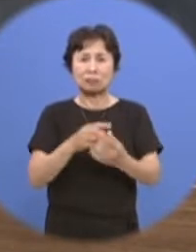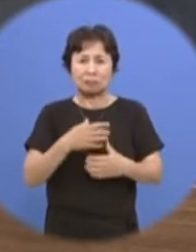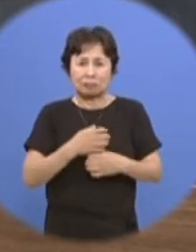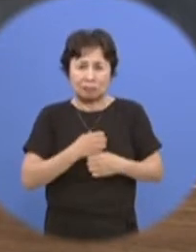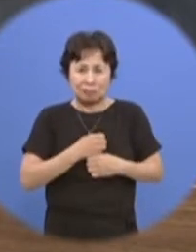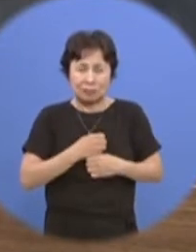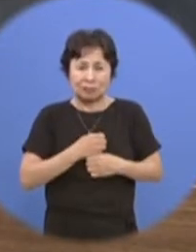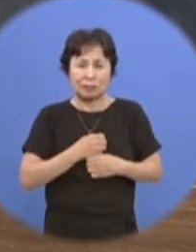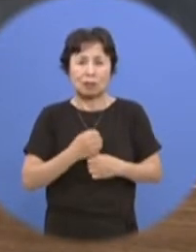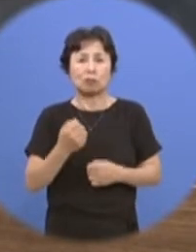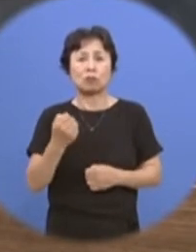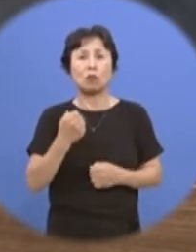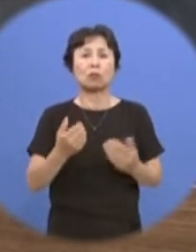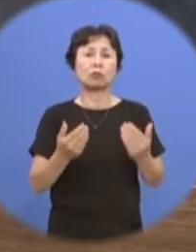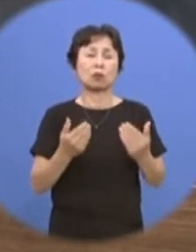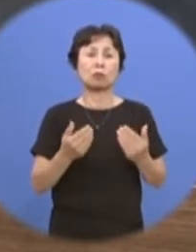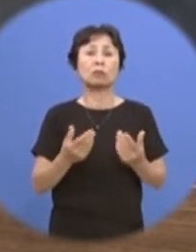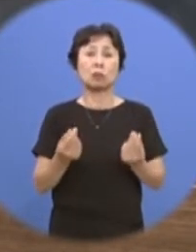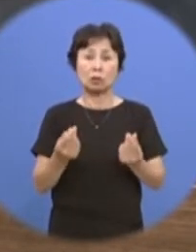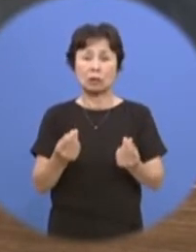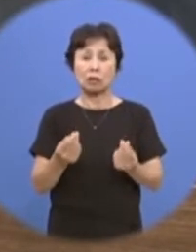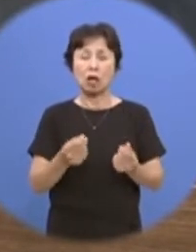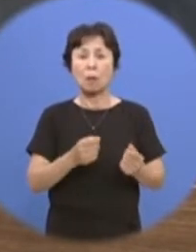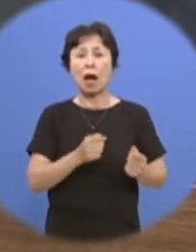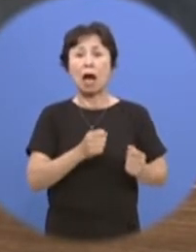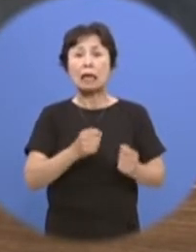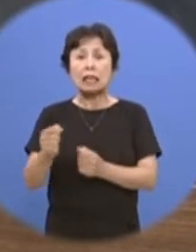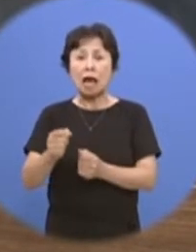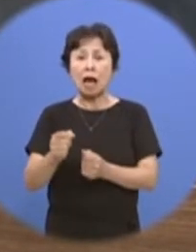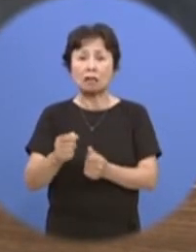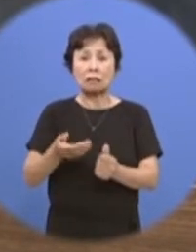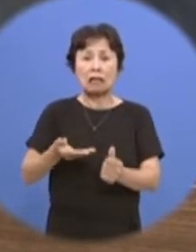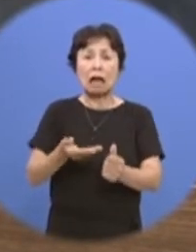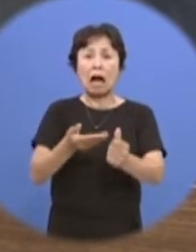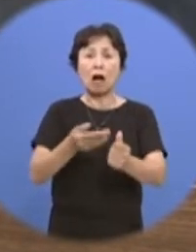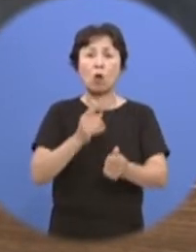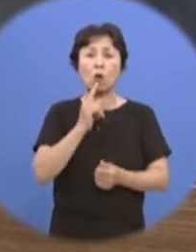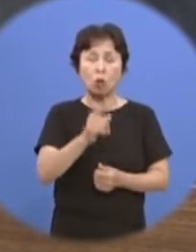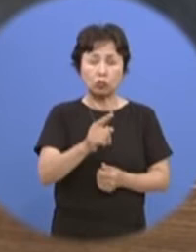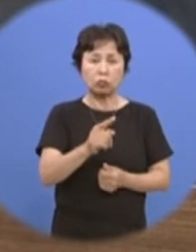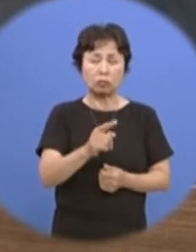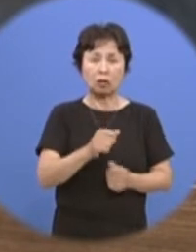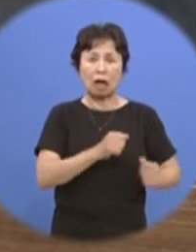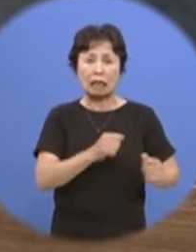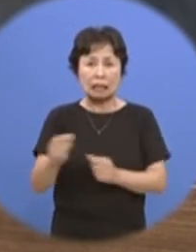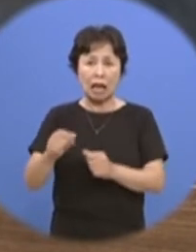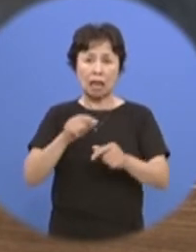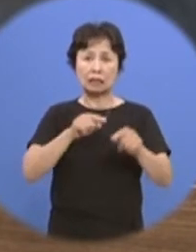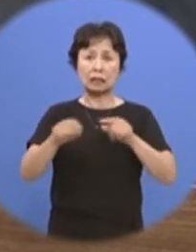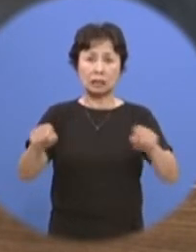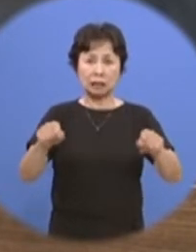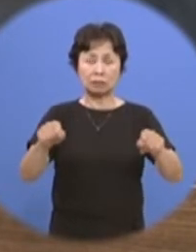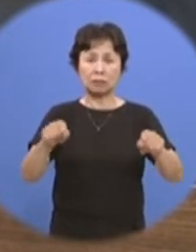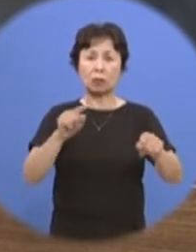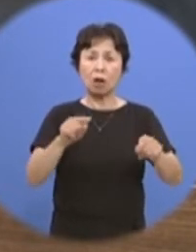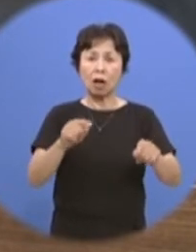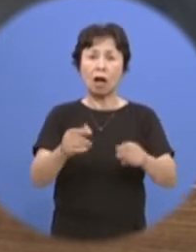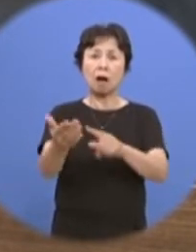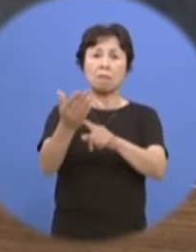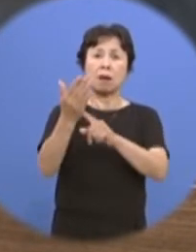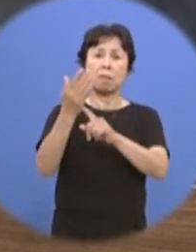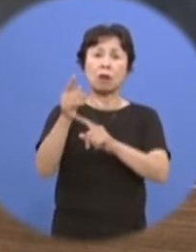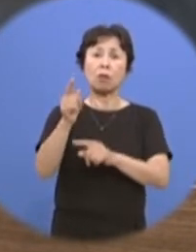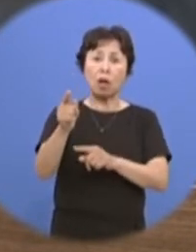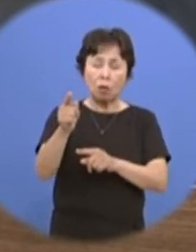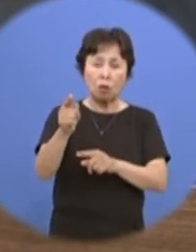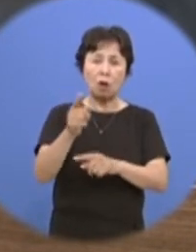例えば避難勧告、 はい、 避難指示こういうものをね出すのを科学的にやろう